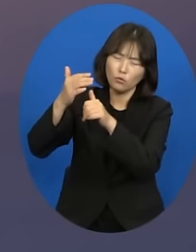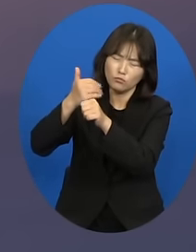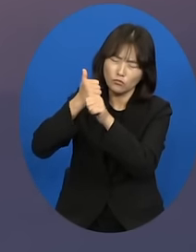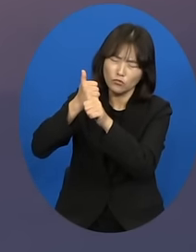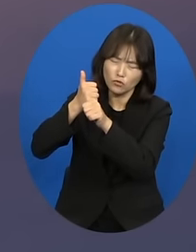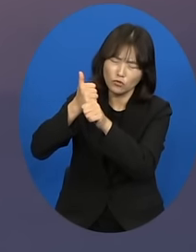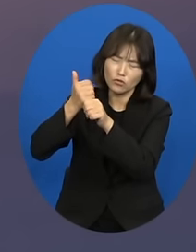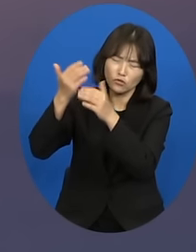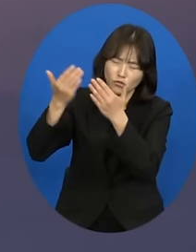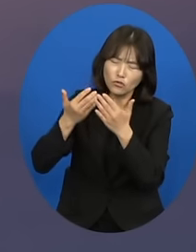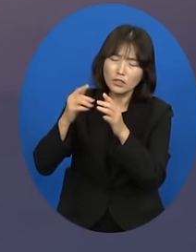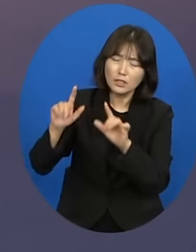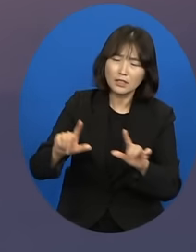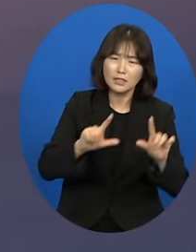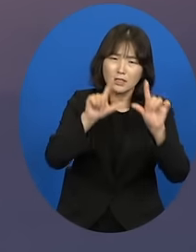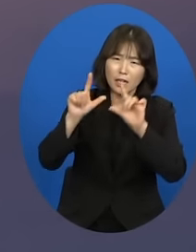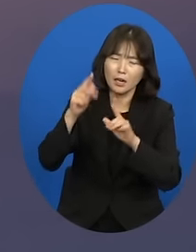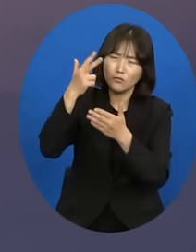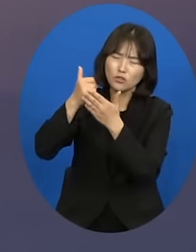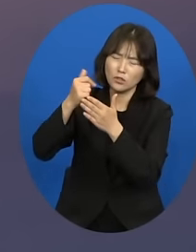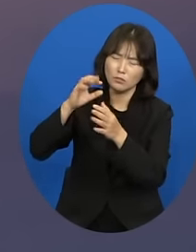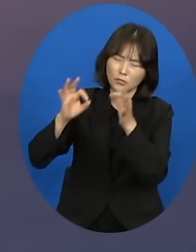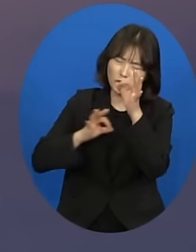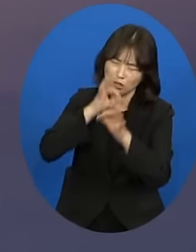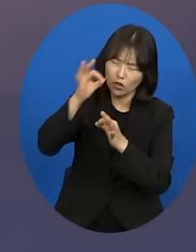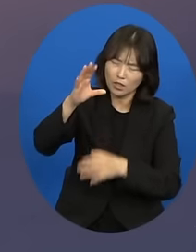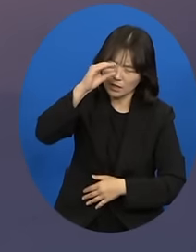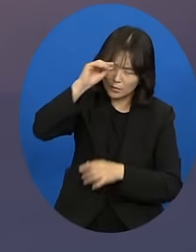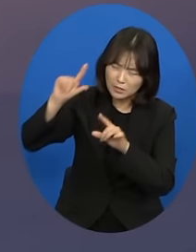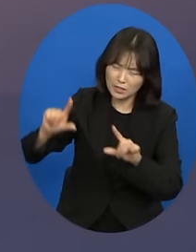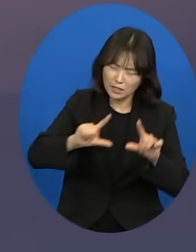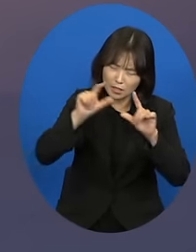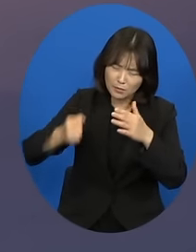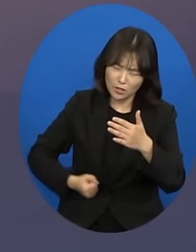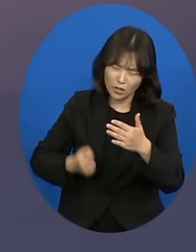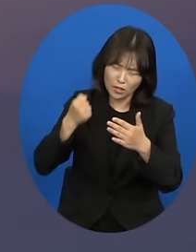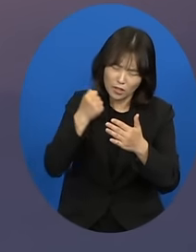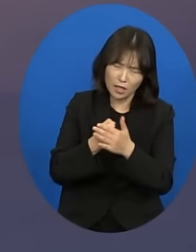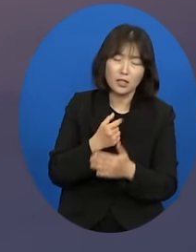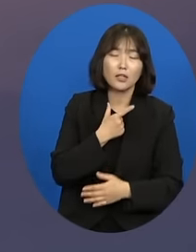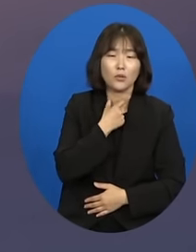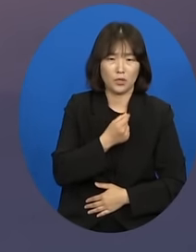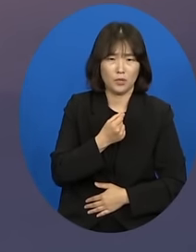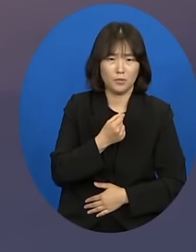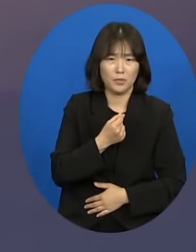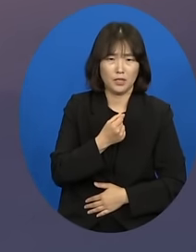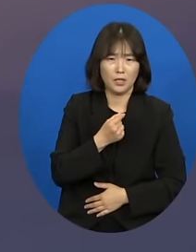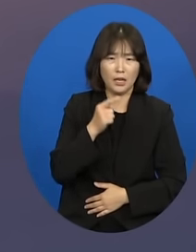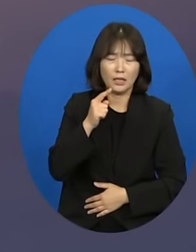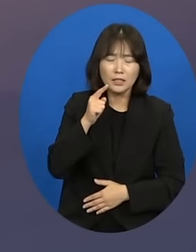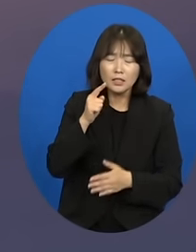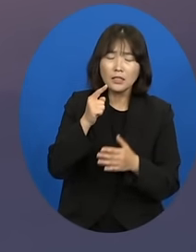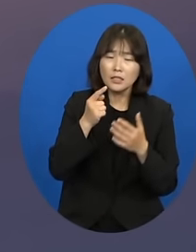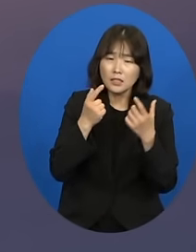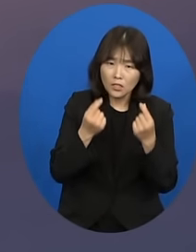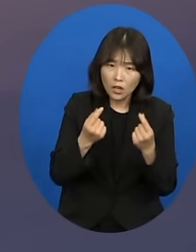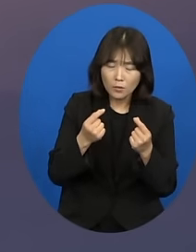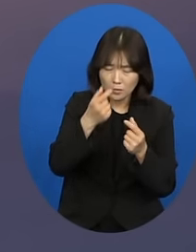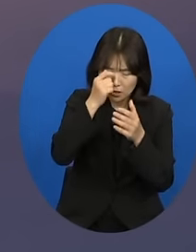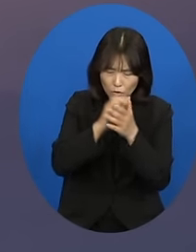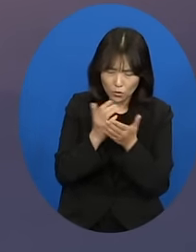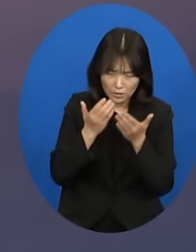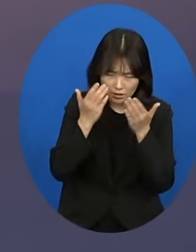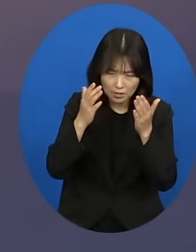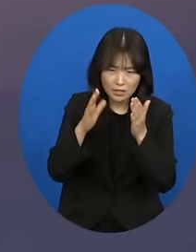내 영혼이 주님 닮은 삶을 결단하며 나아가겠습니다. 우리 그렇게 붙잡고 기도할 때에 이 시간